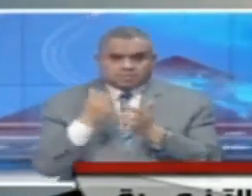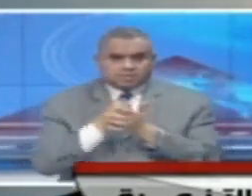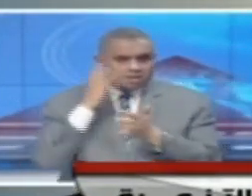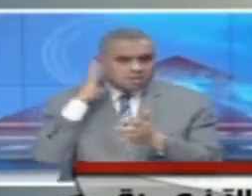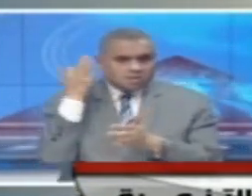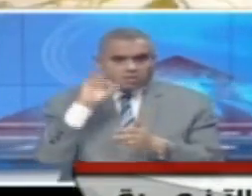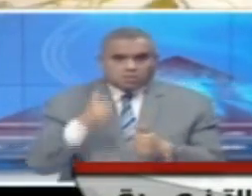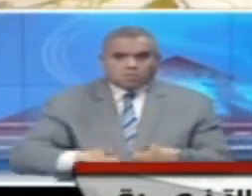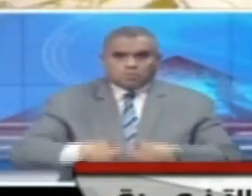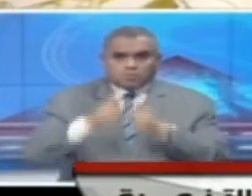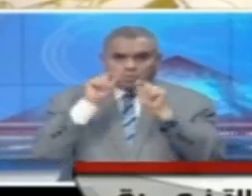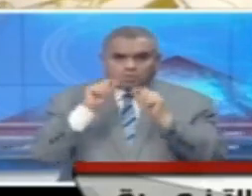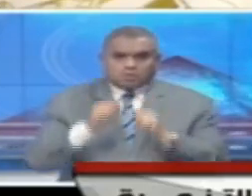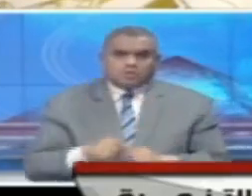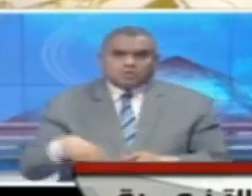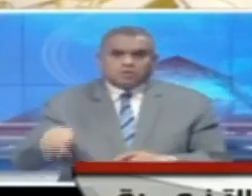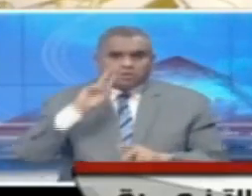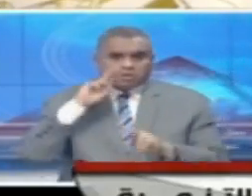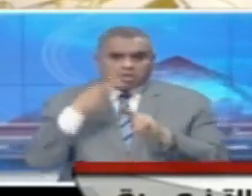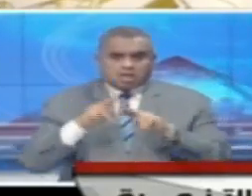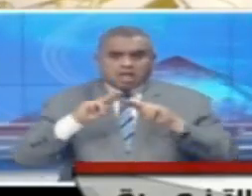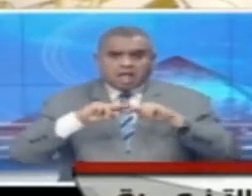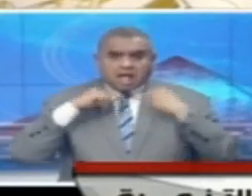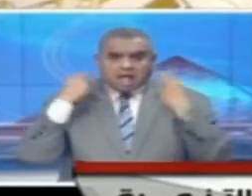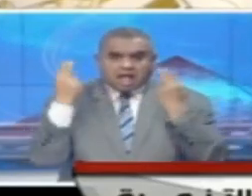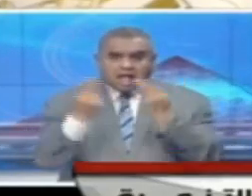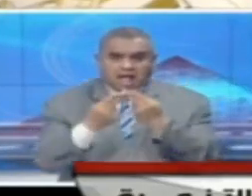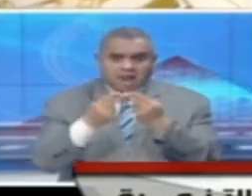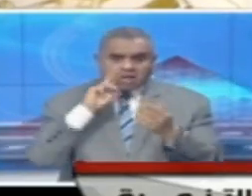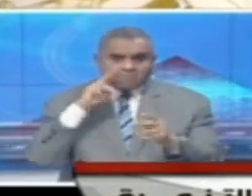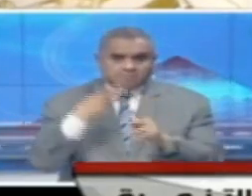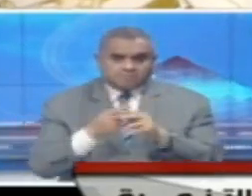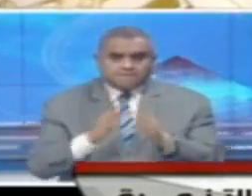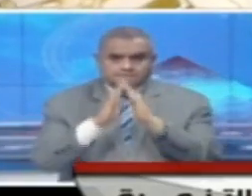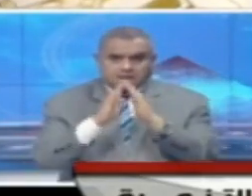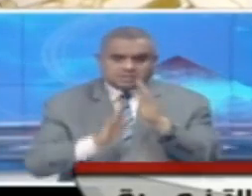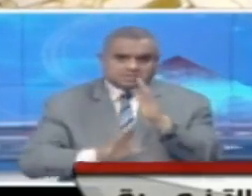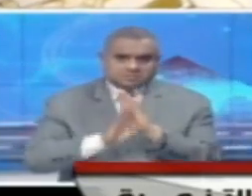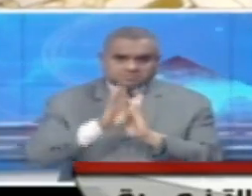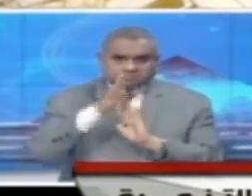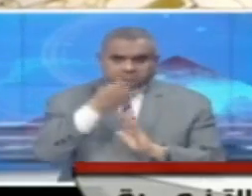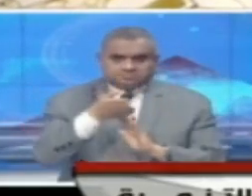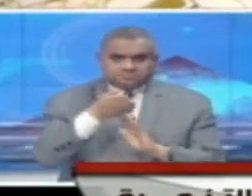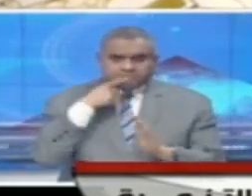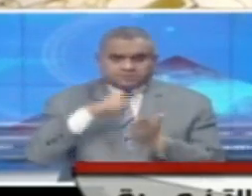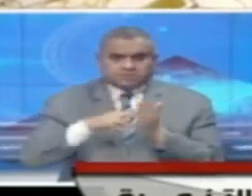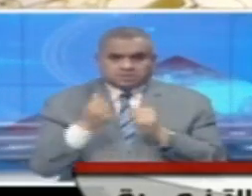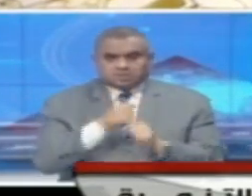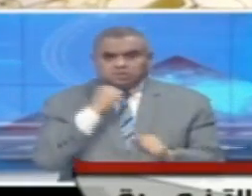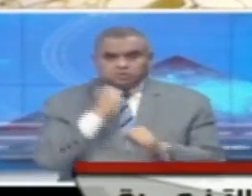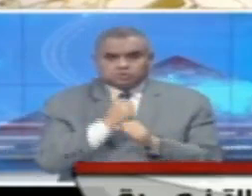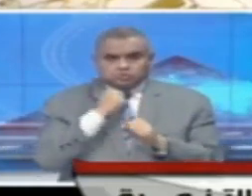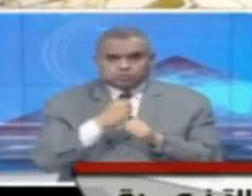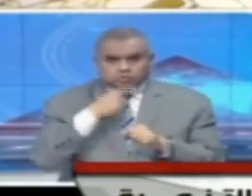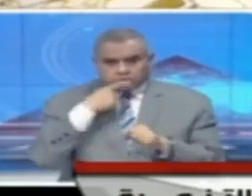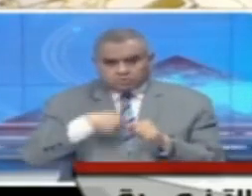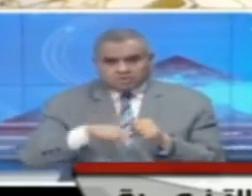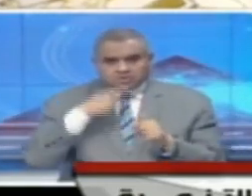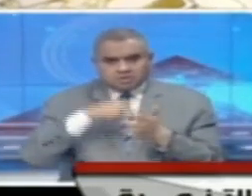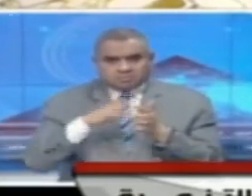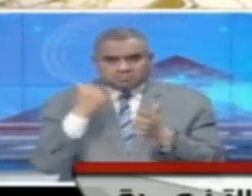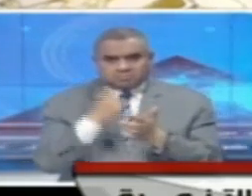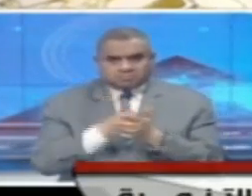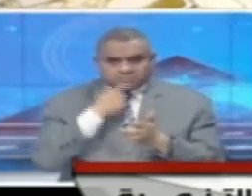الواعية. وقد رأى العالم أجمع كيف تحولت مصر في أعوام قليلة إلى واحة